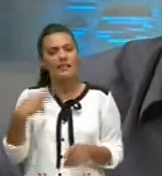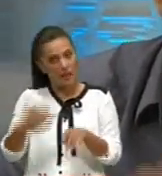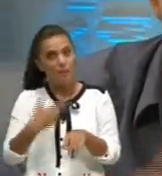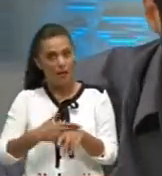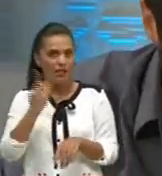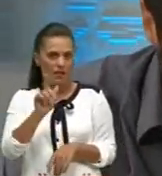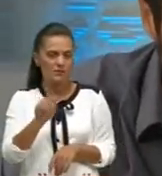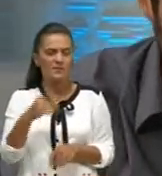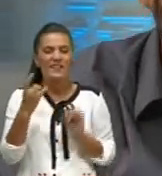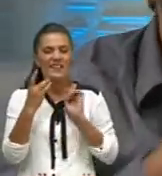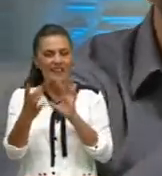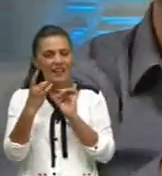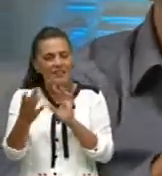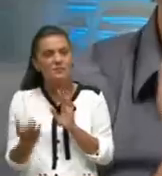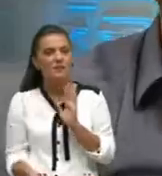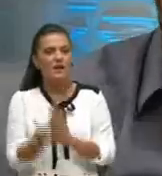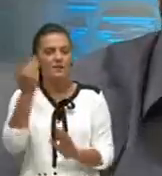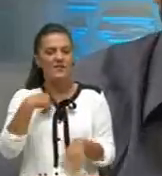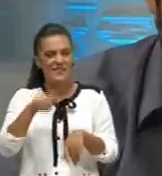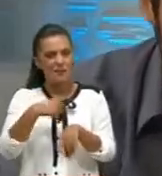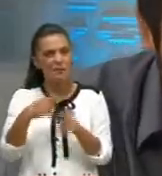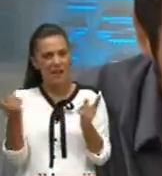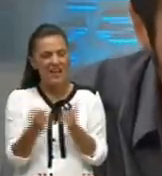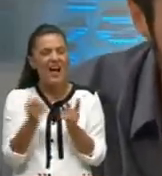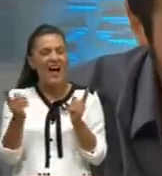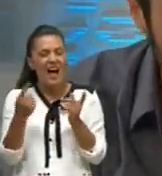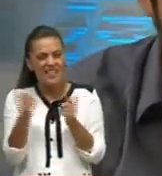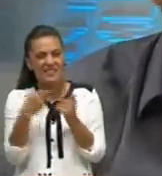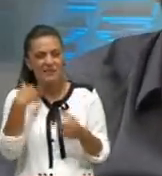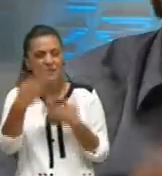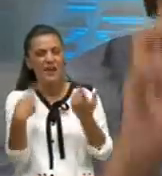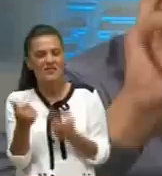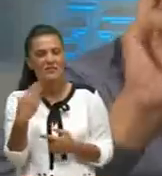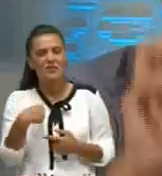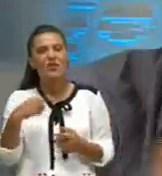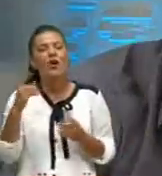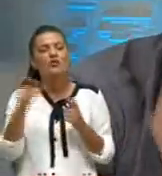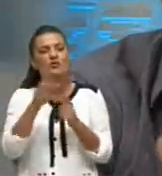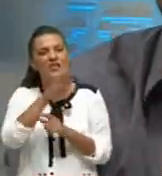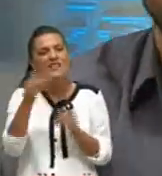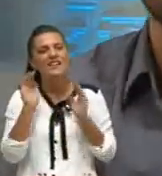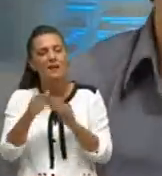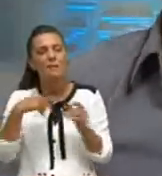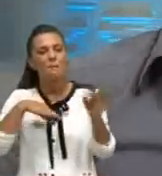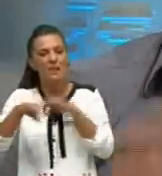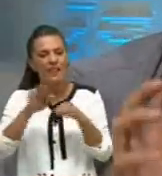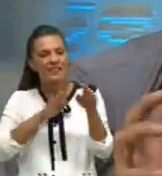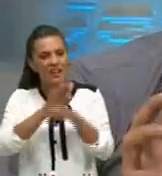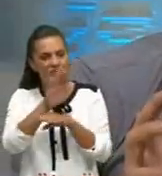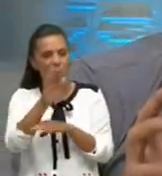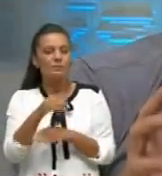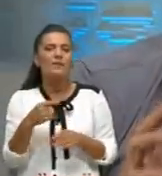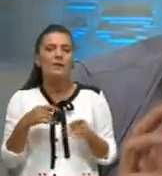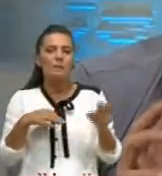Denemek lazım. Onu deneyelim. İletişimi arttırmak. Şimdi zamanımız azaldığını biliyorum. İletişim, sosyal destek ve planlı yaşam gibi başlıklar planlı var. Planlı yaşam.